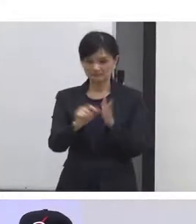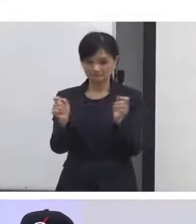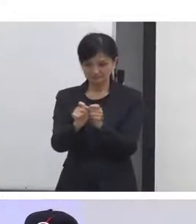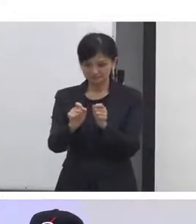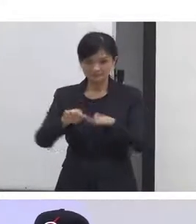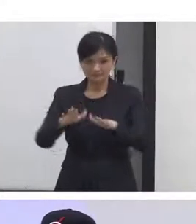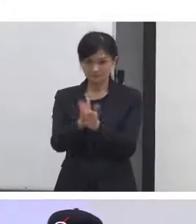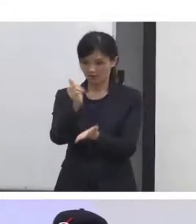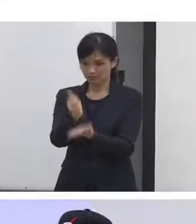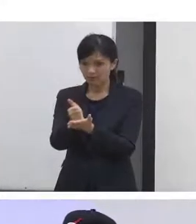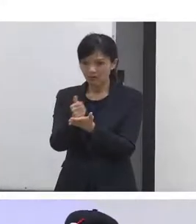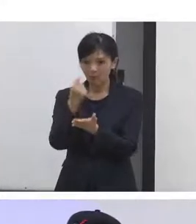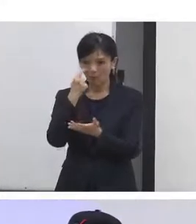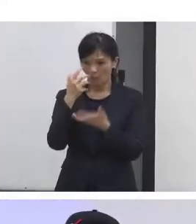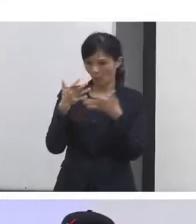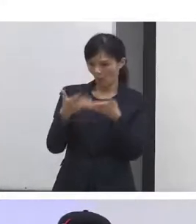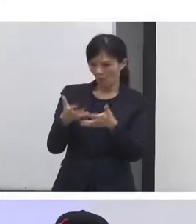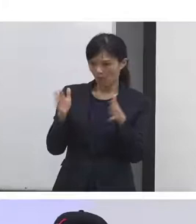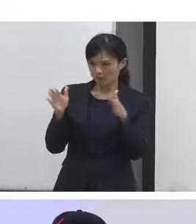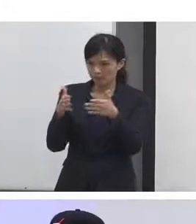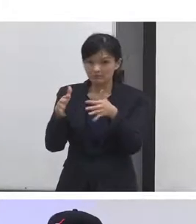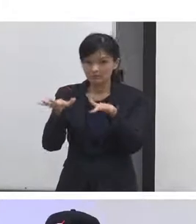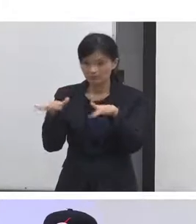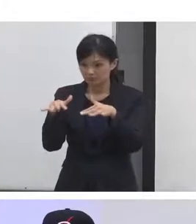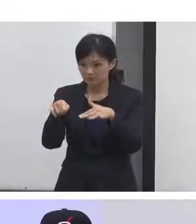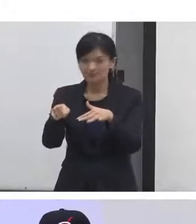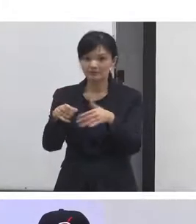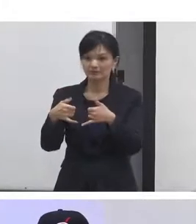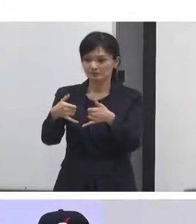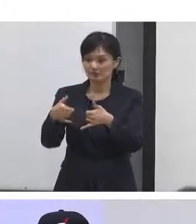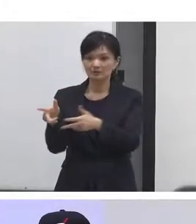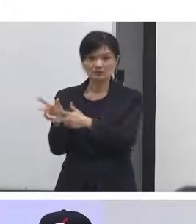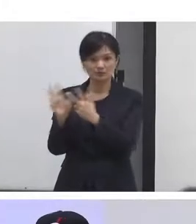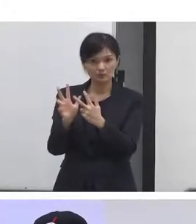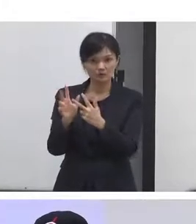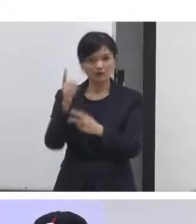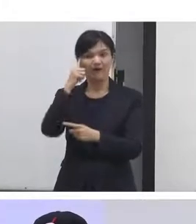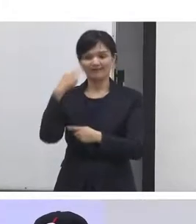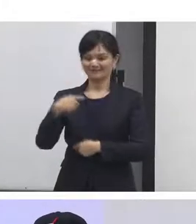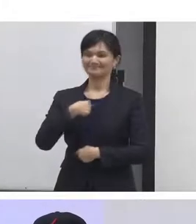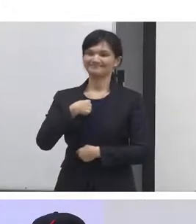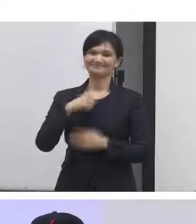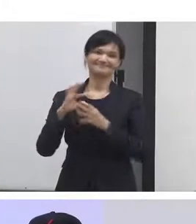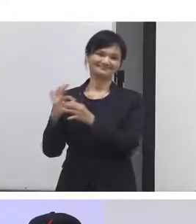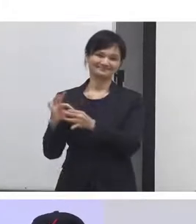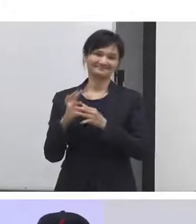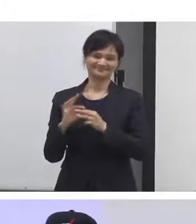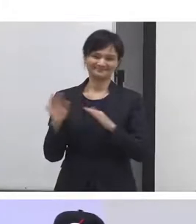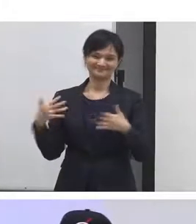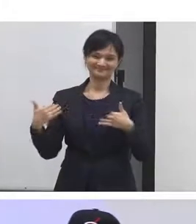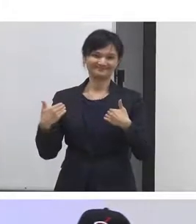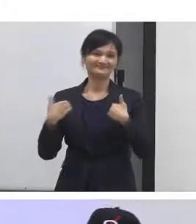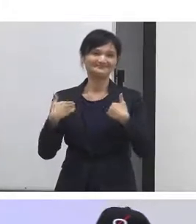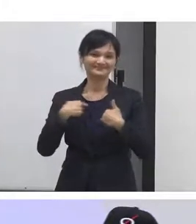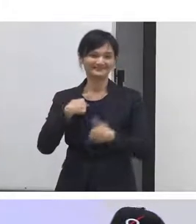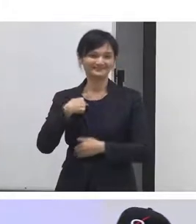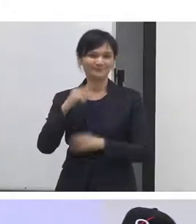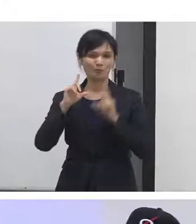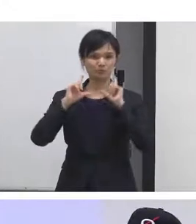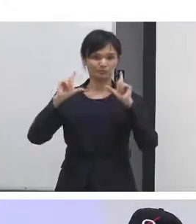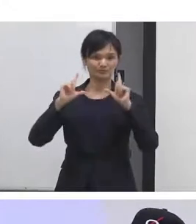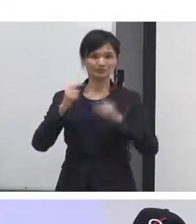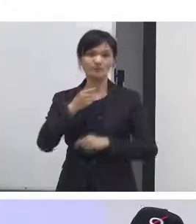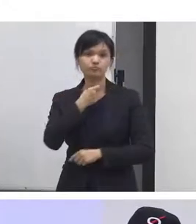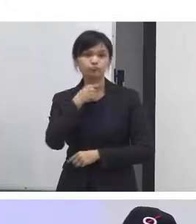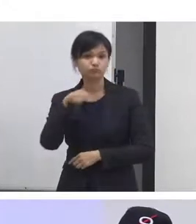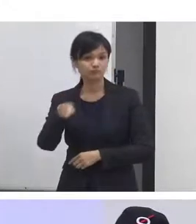到说，哦，原来你看到可能这一条桥、这一条路，然后你就会想到我。 这才是就这种在他们的